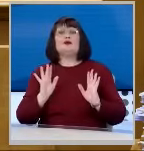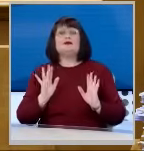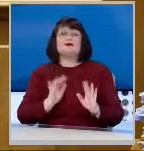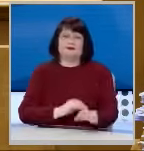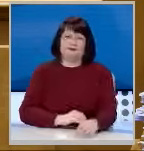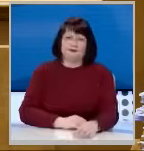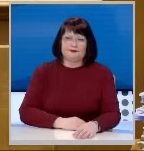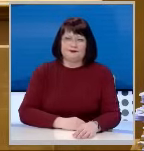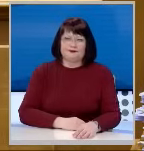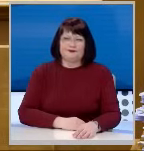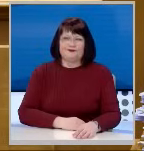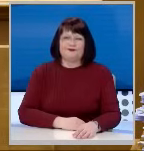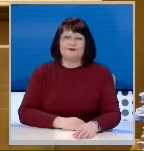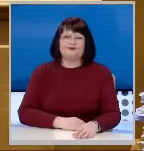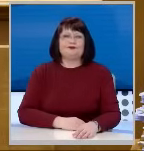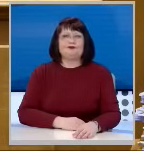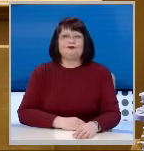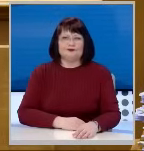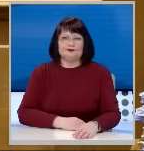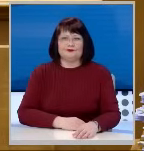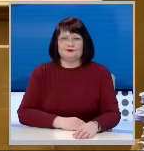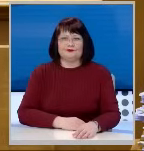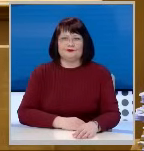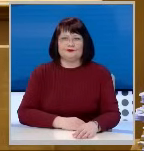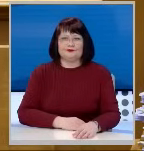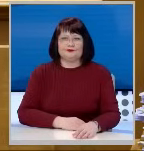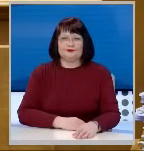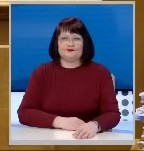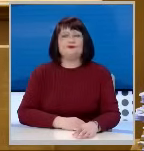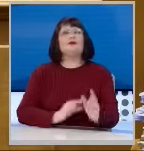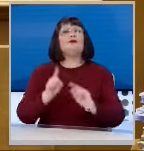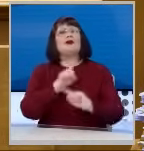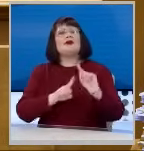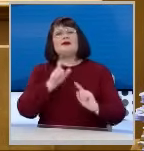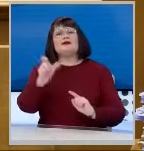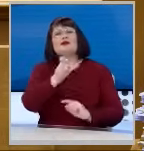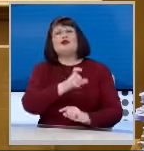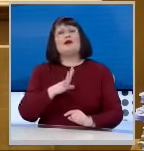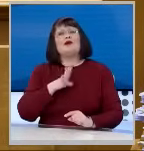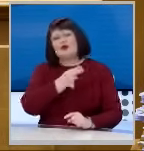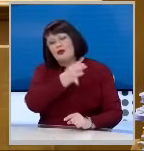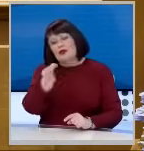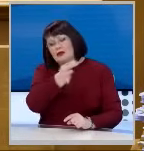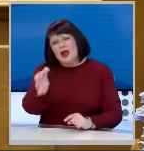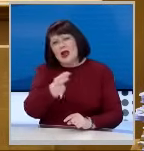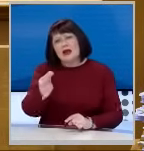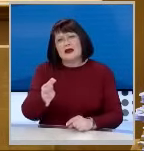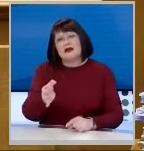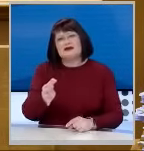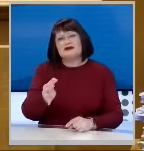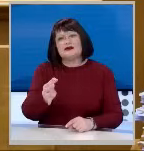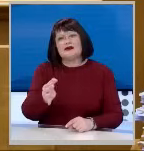ζωή σε ποιον από αυτούς τους ανθρώπους θα λέγατε ότι